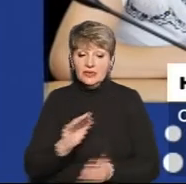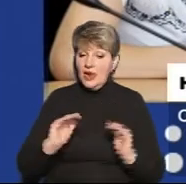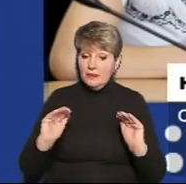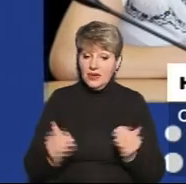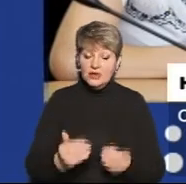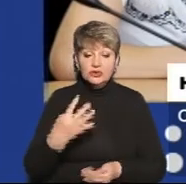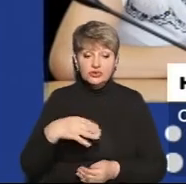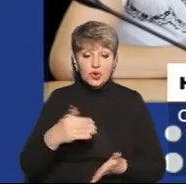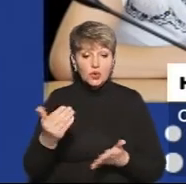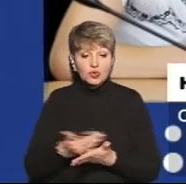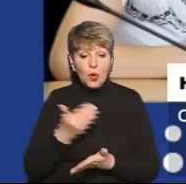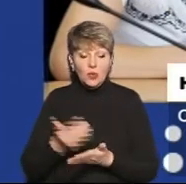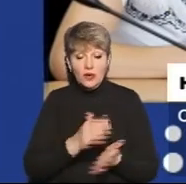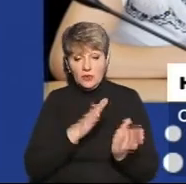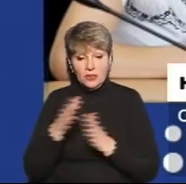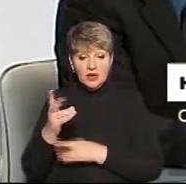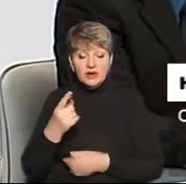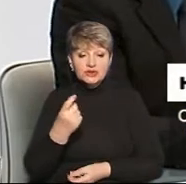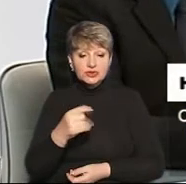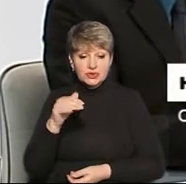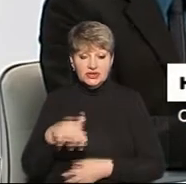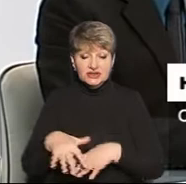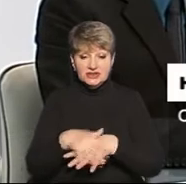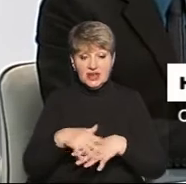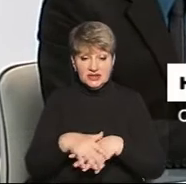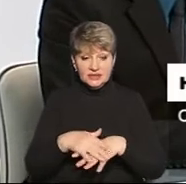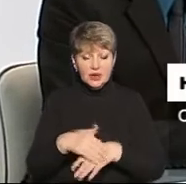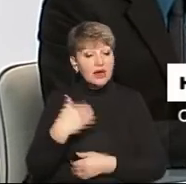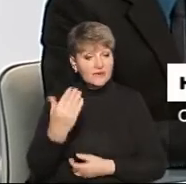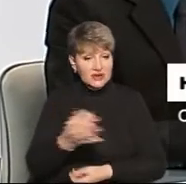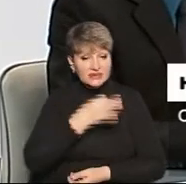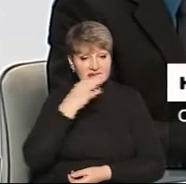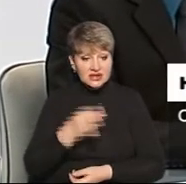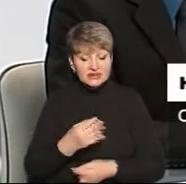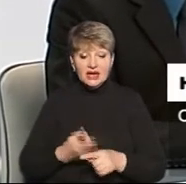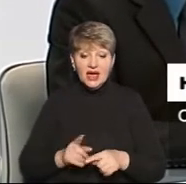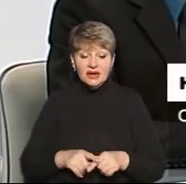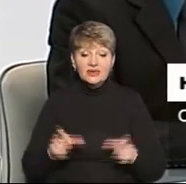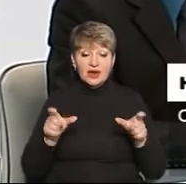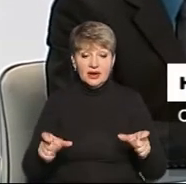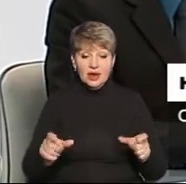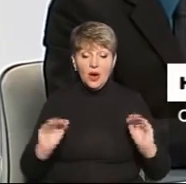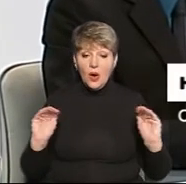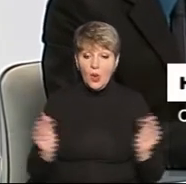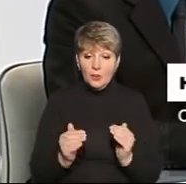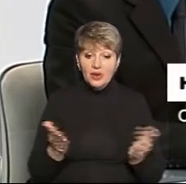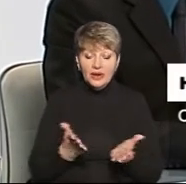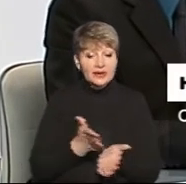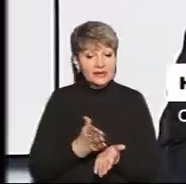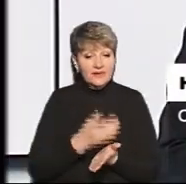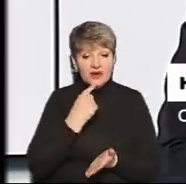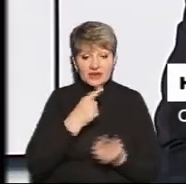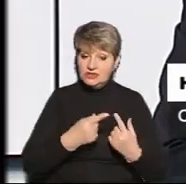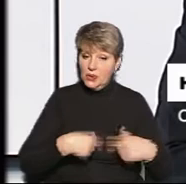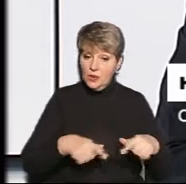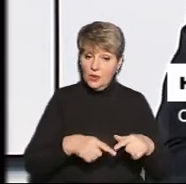40 нових випадків на 100 тисяч населення. Пані Людмило, ви називали нам ті карантинні обмеження і правила, які діють в червоній зоні.